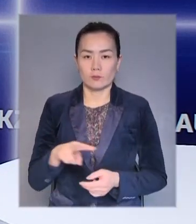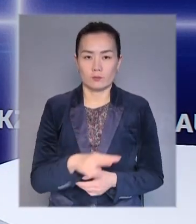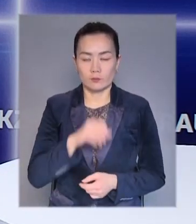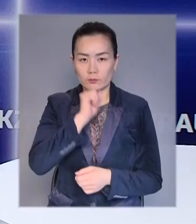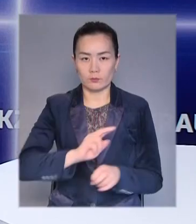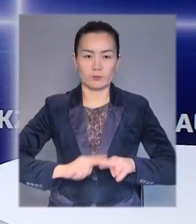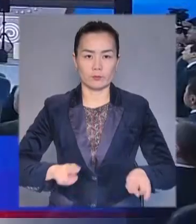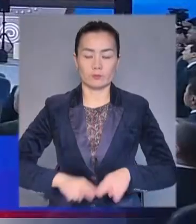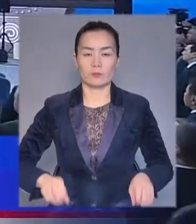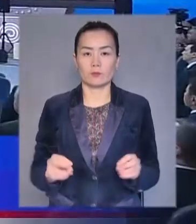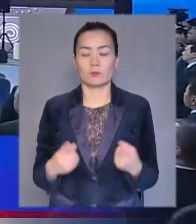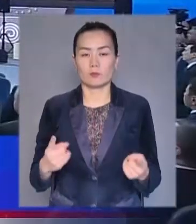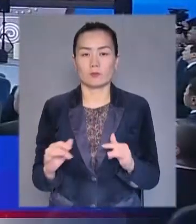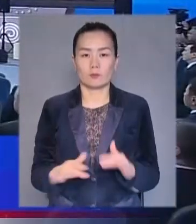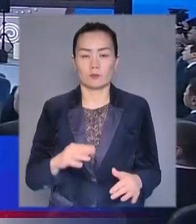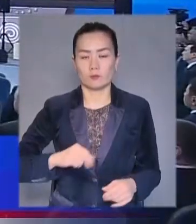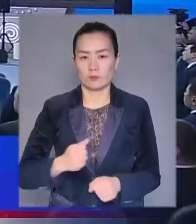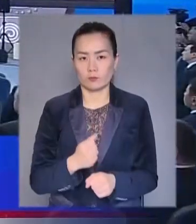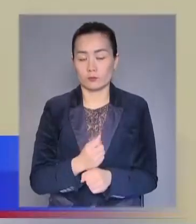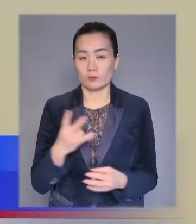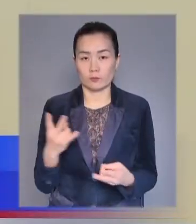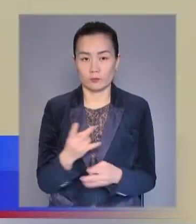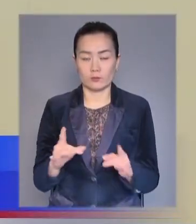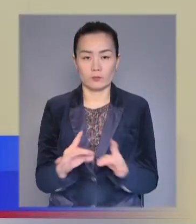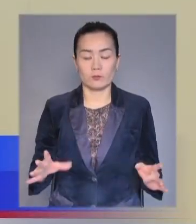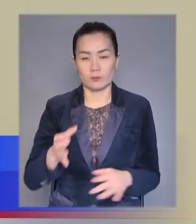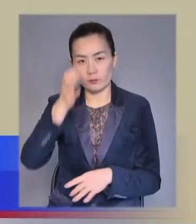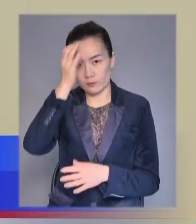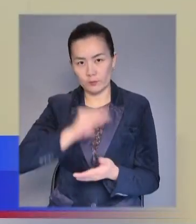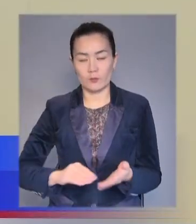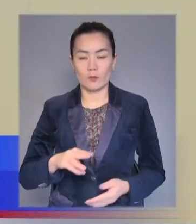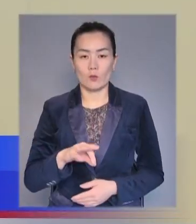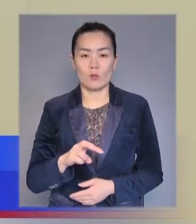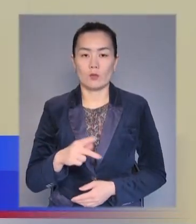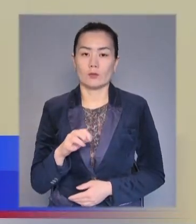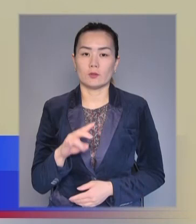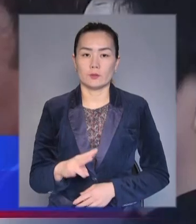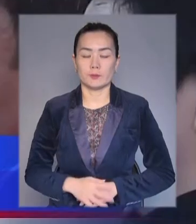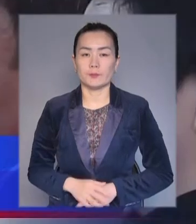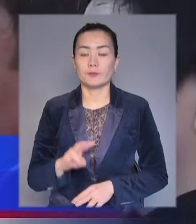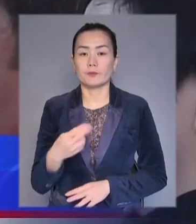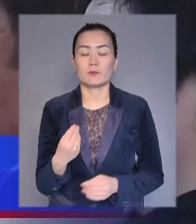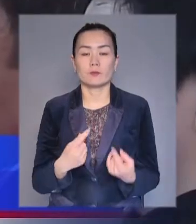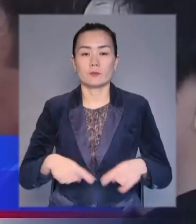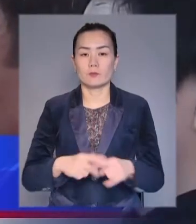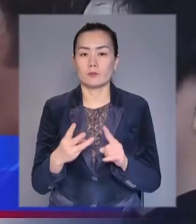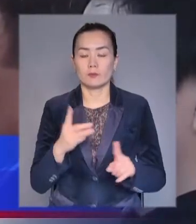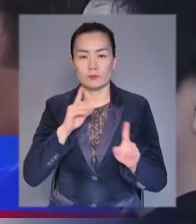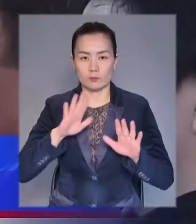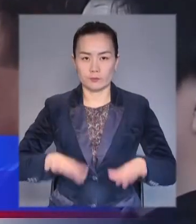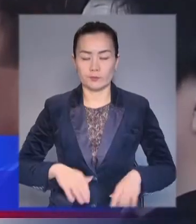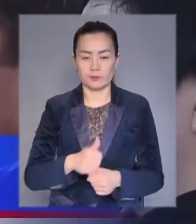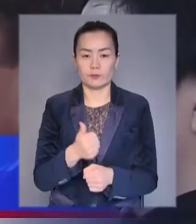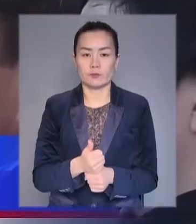әдебиет арқылы насихаттау үшін үлкен шығармалар жазылуы тиіс дейді ақын жазушы Төлеген Жаңабайұлы. Ұлттық құрылтайдың үшінші